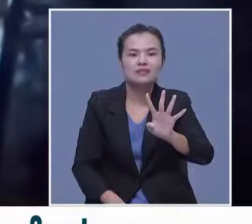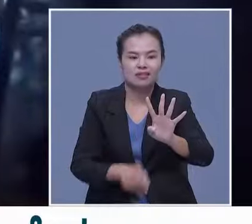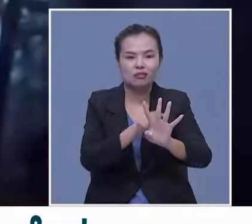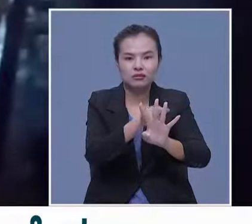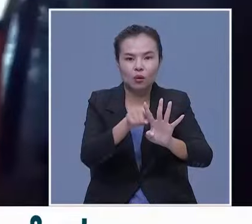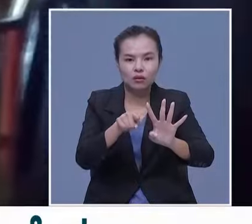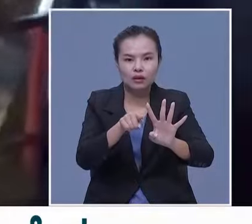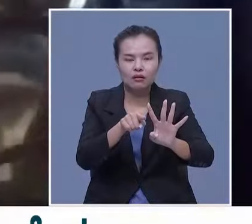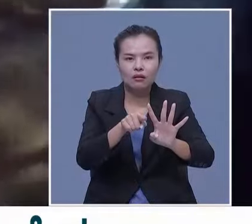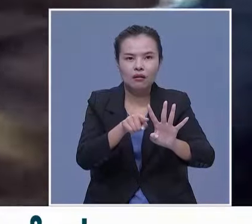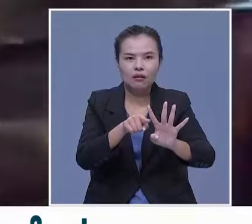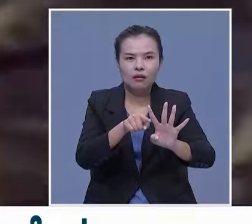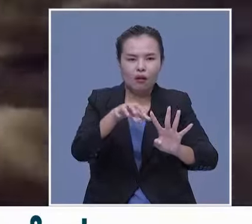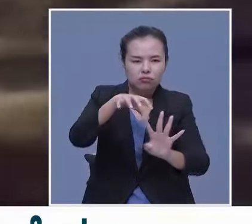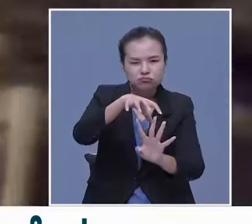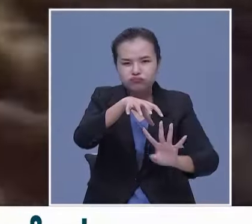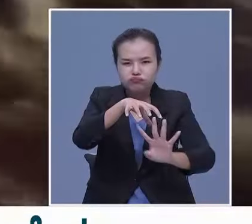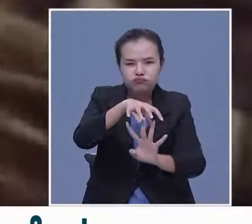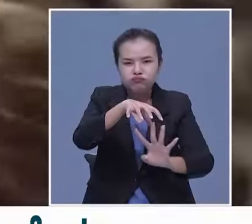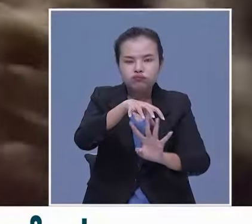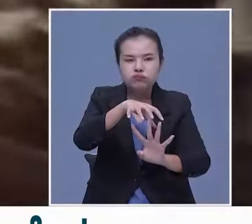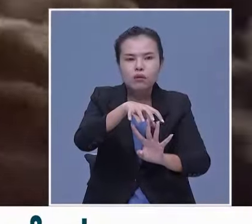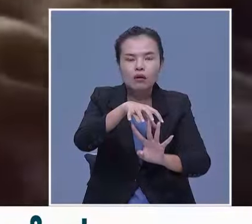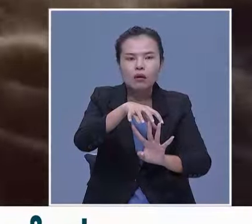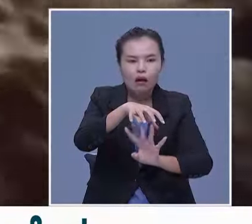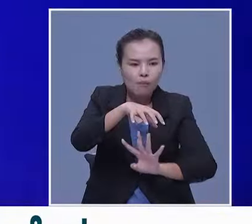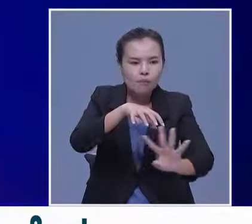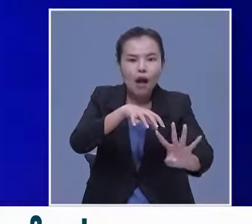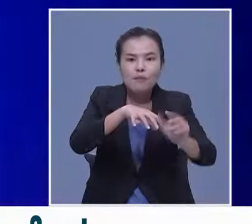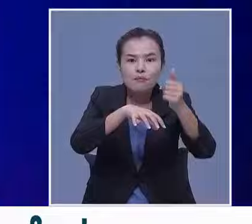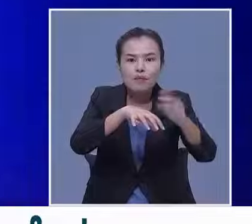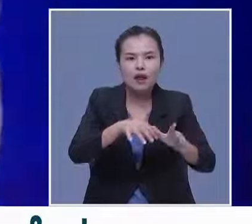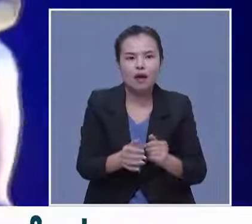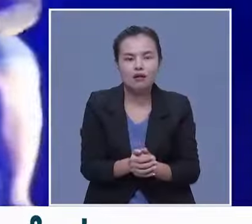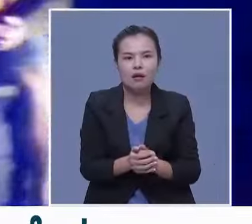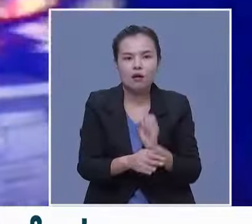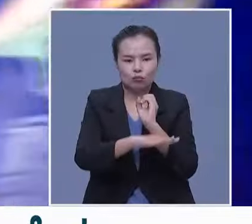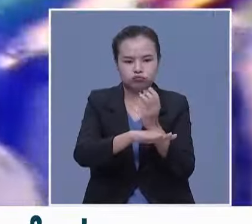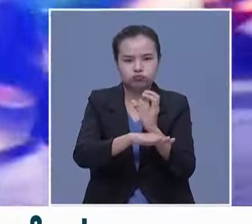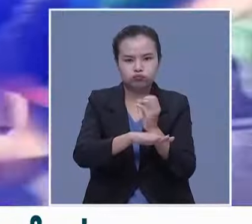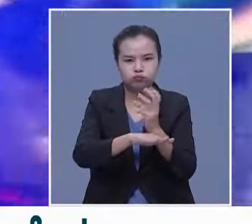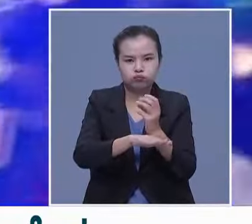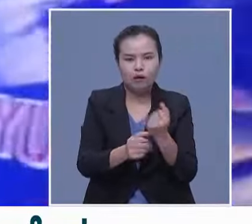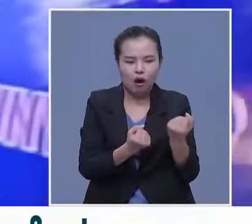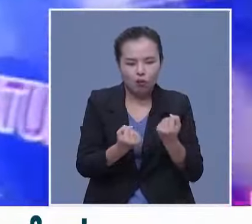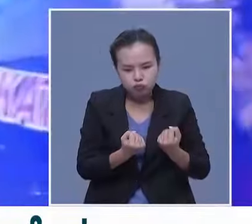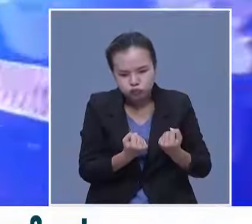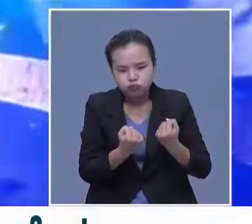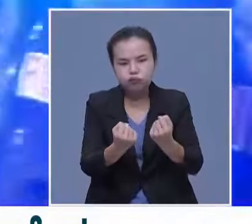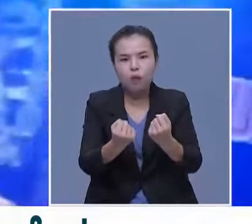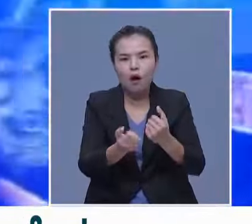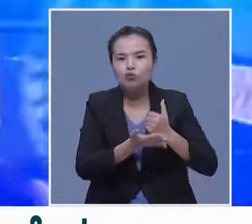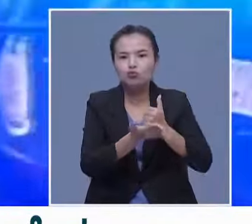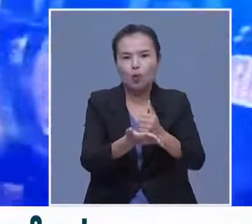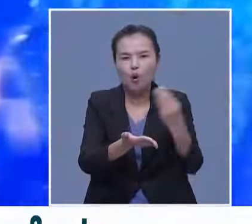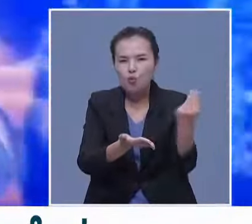พื้นที่ด้านในนั้นไม่สามารถออกมาได้นะคะส่วนเจ้าหน้าที่กู้ภัยเองก็นำกำลังลงพื้นที่เพื่อที่จะช่วยเหลืออย่างเร่ง